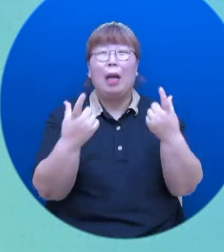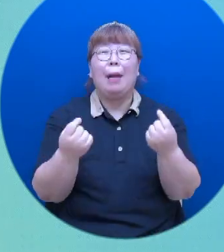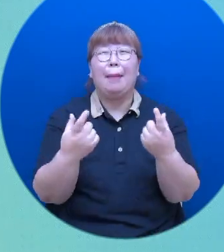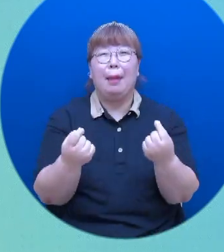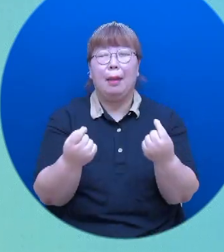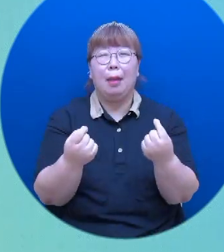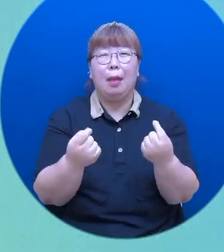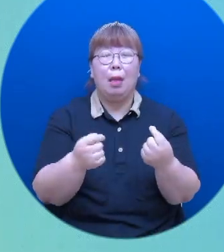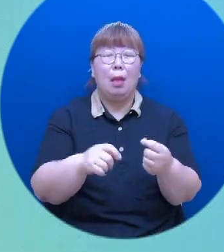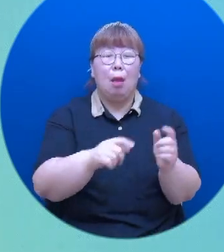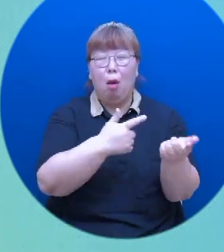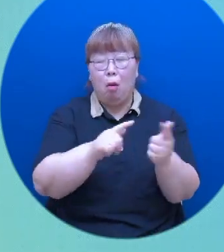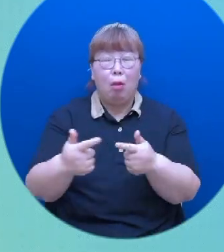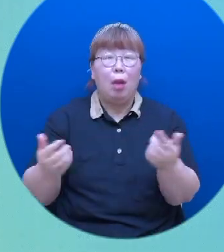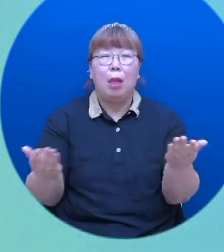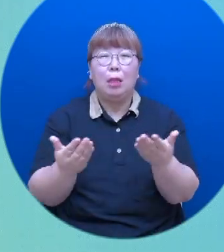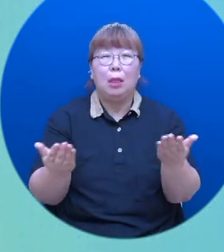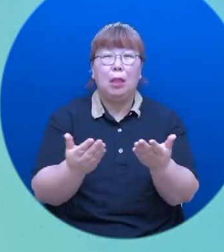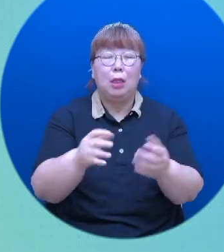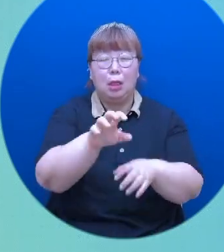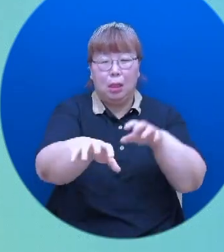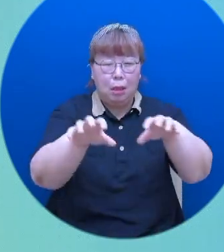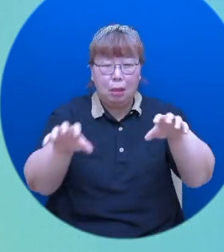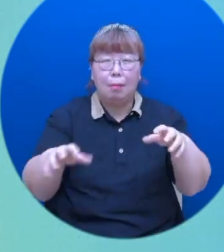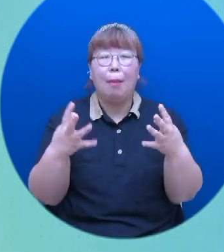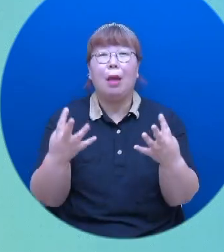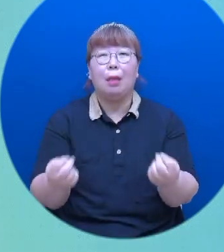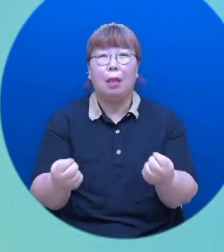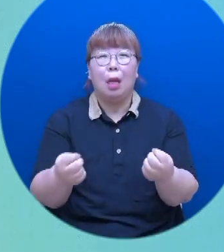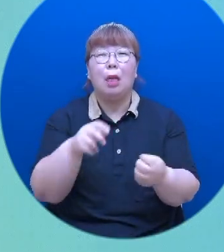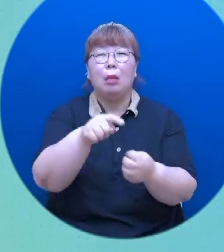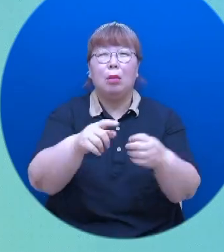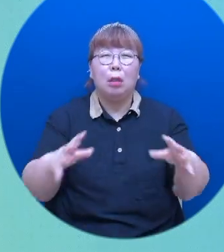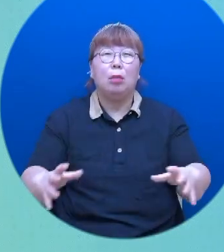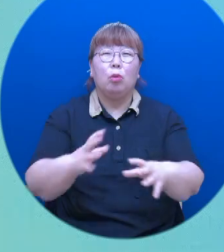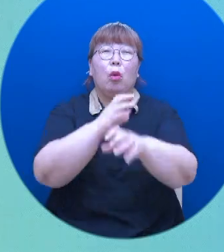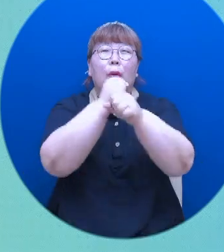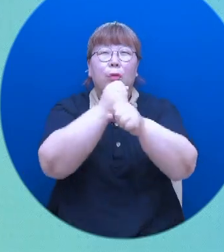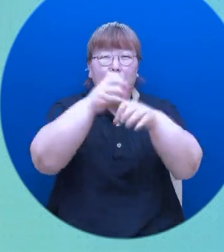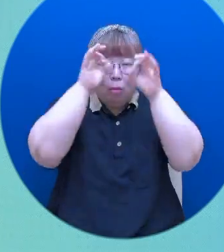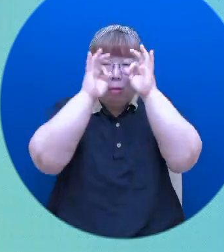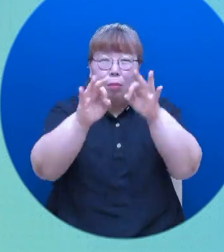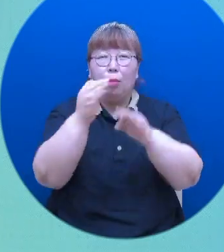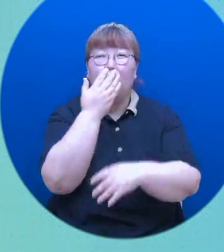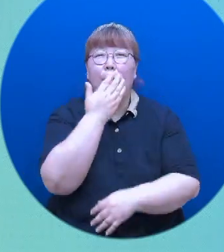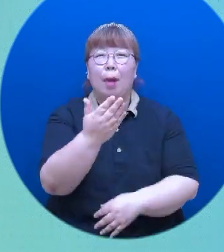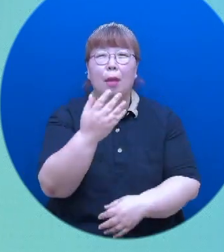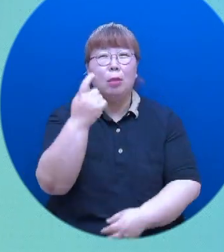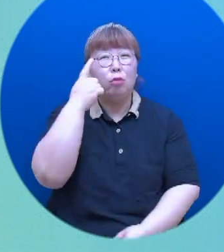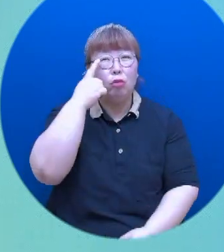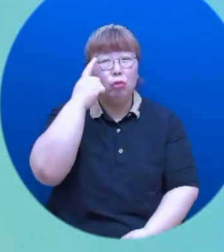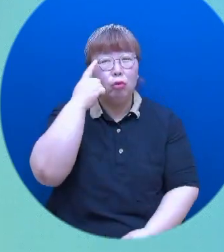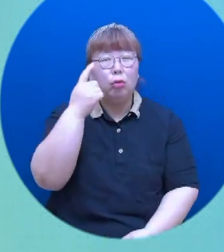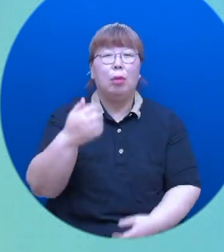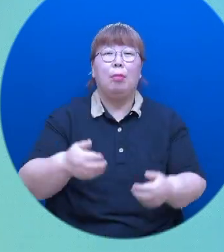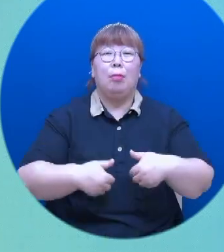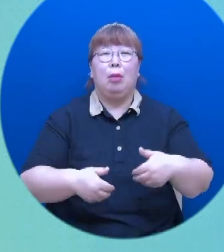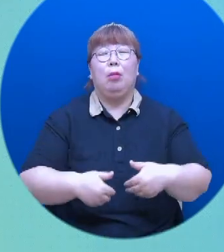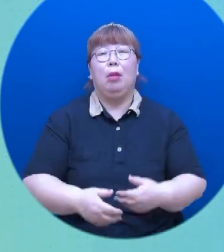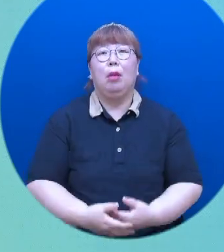저기에는 저런 일, 이것을 통합적으로 볼 줄 아는 눈을 리더는 가져야